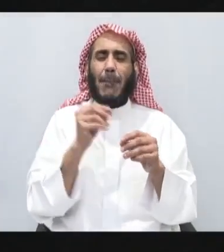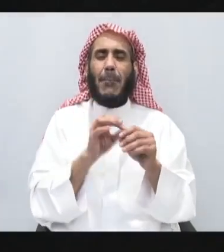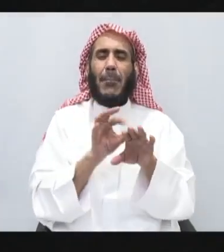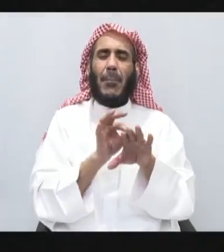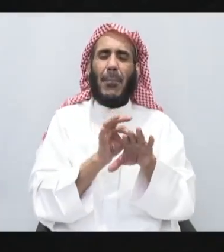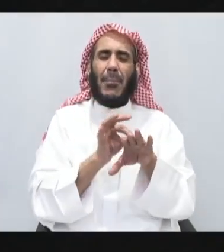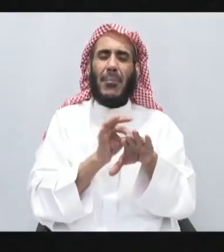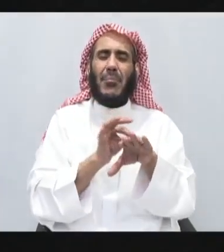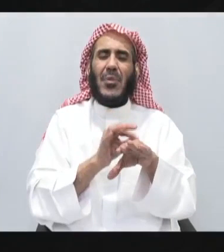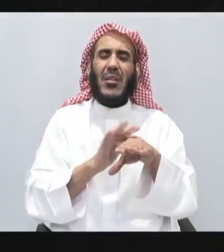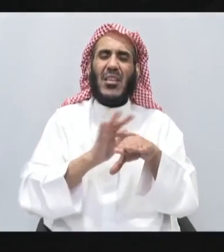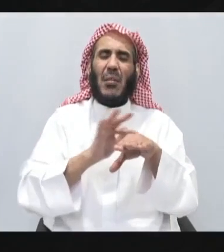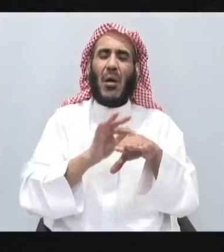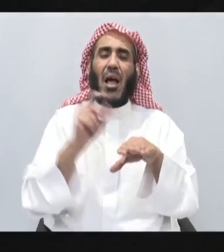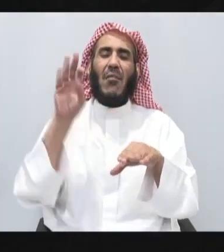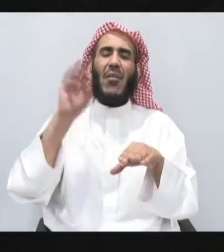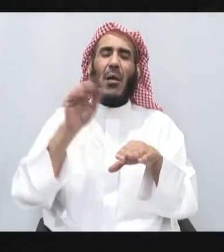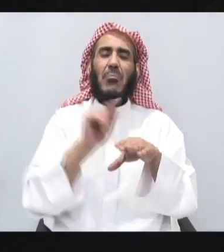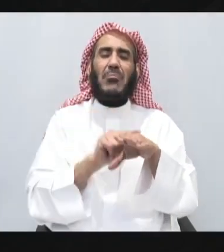يتم تكوين طبقه